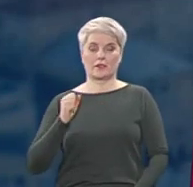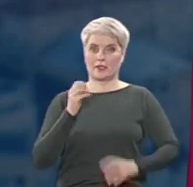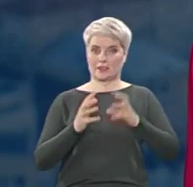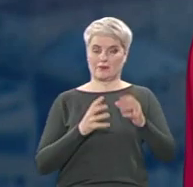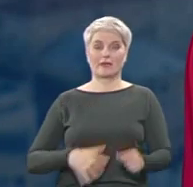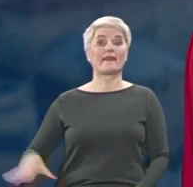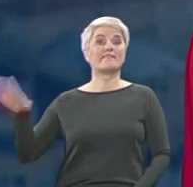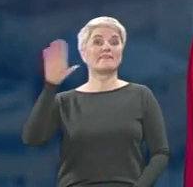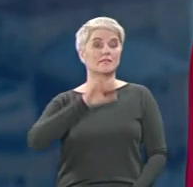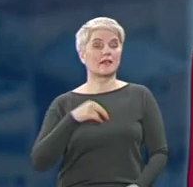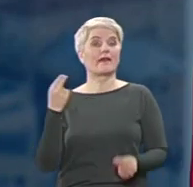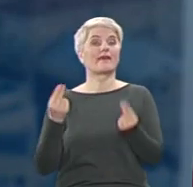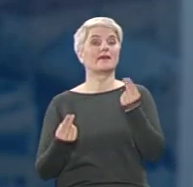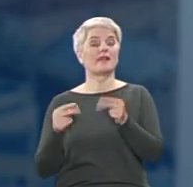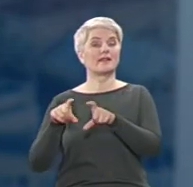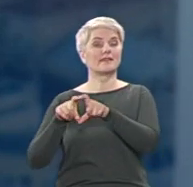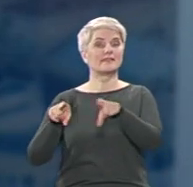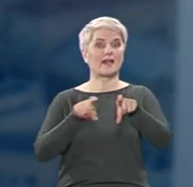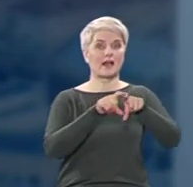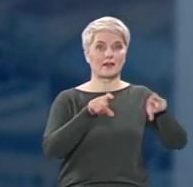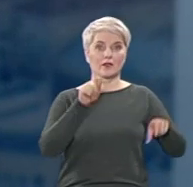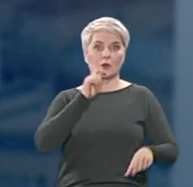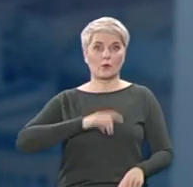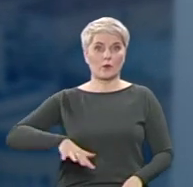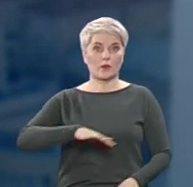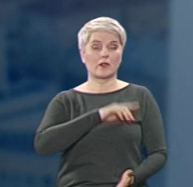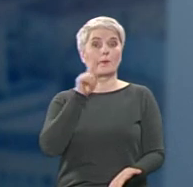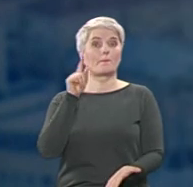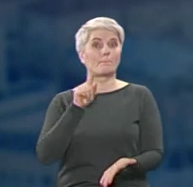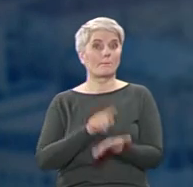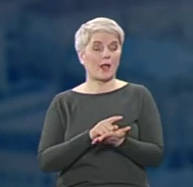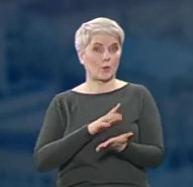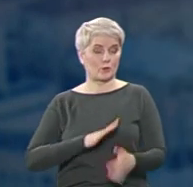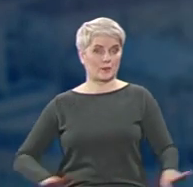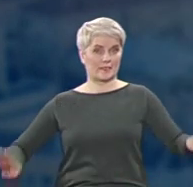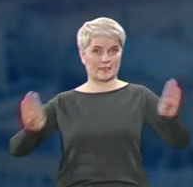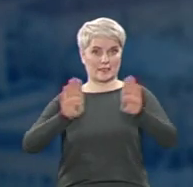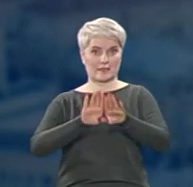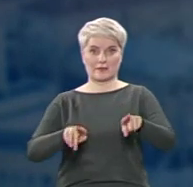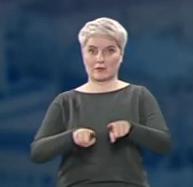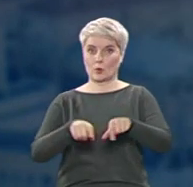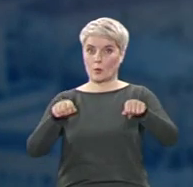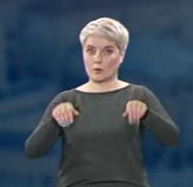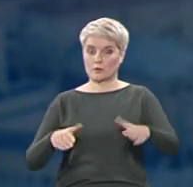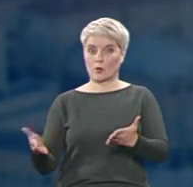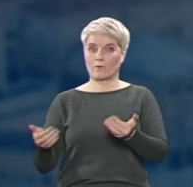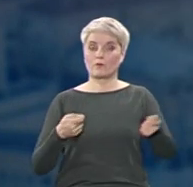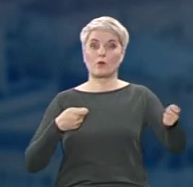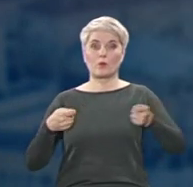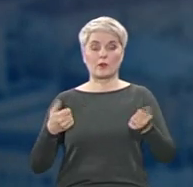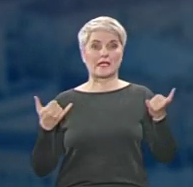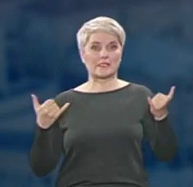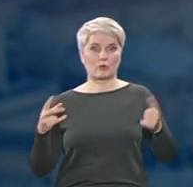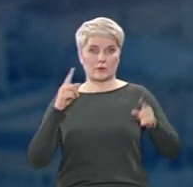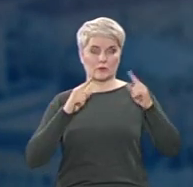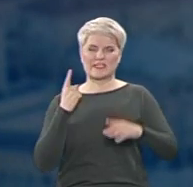Усі гральні заклади в Україні мають бути закриті. Таку постанову уряд ухвалив сьогодні на позачерговому засіданні. Вона забороняє